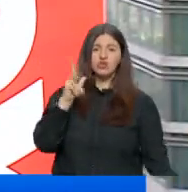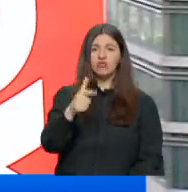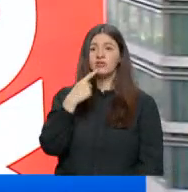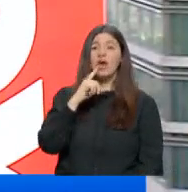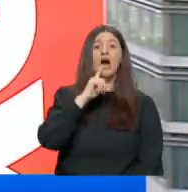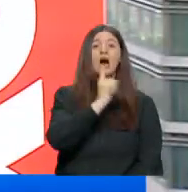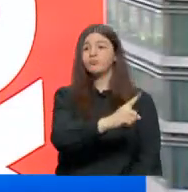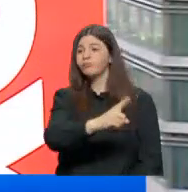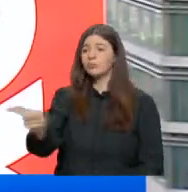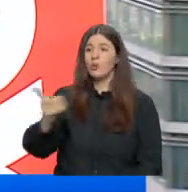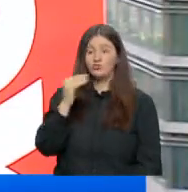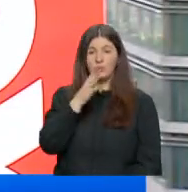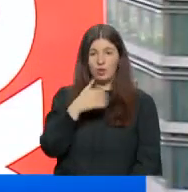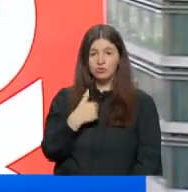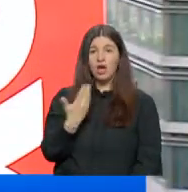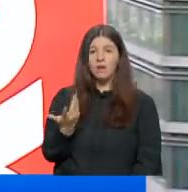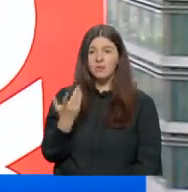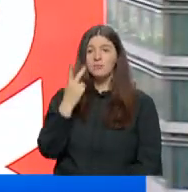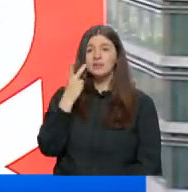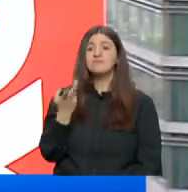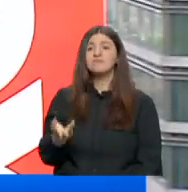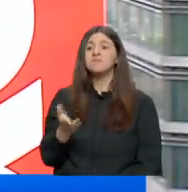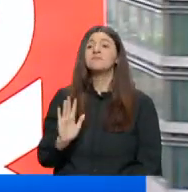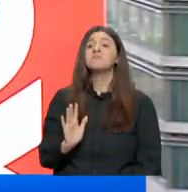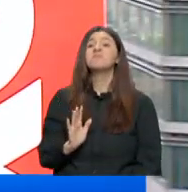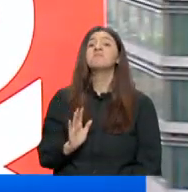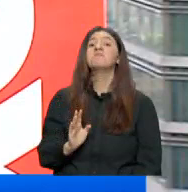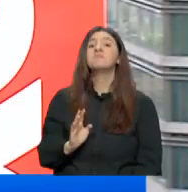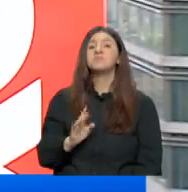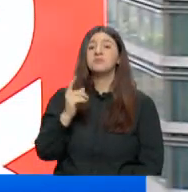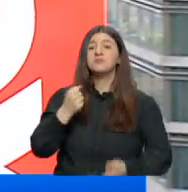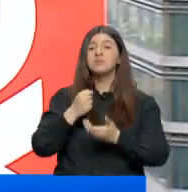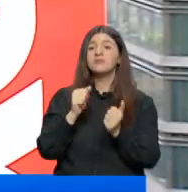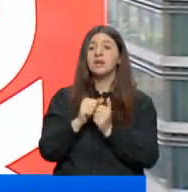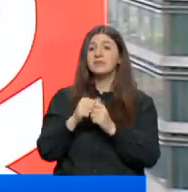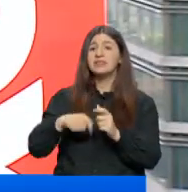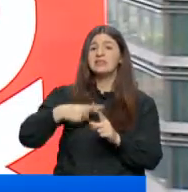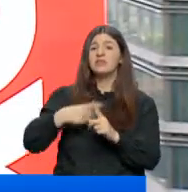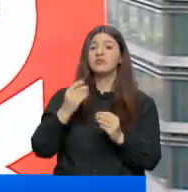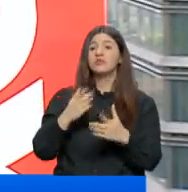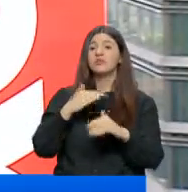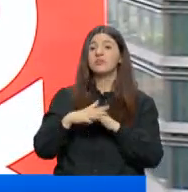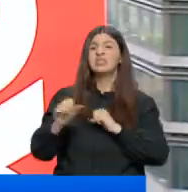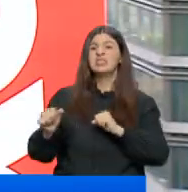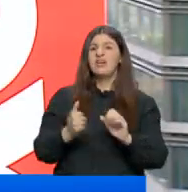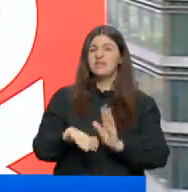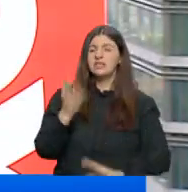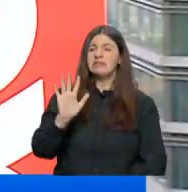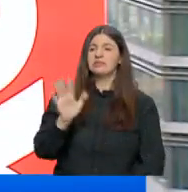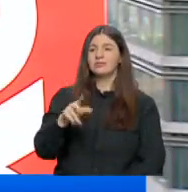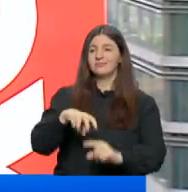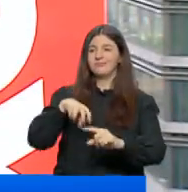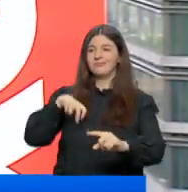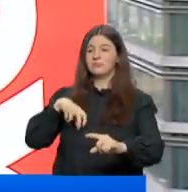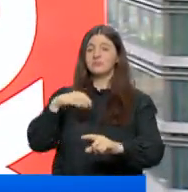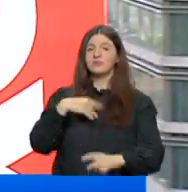diye talimat gittiğini biliyoruz. Fakat baktılar ikna edemeyecekler. Bu bütçeyle beraber üst üste gelince toplumsal tepki artacak. Geri